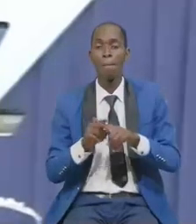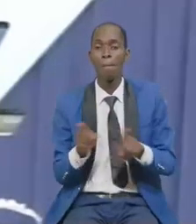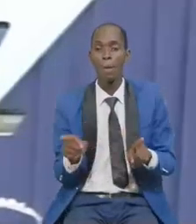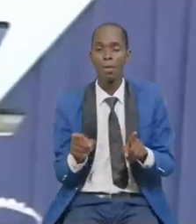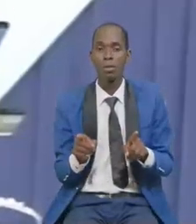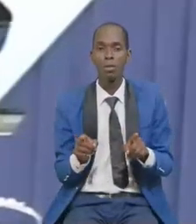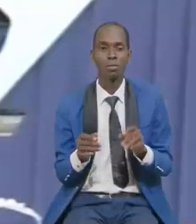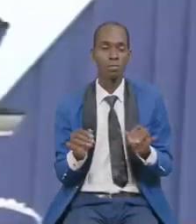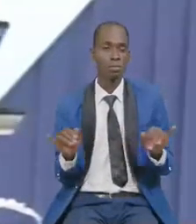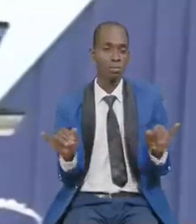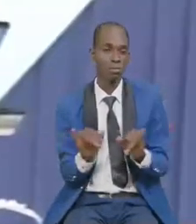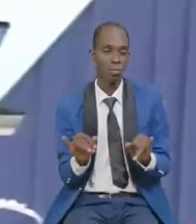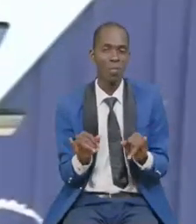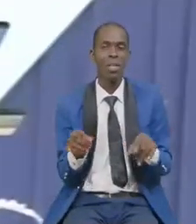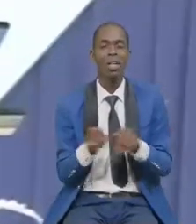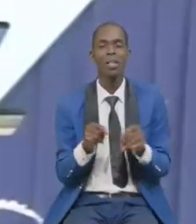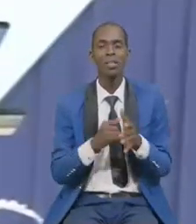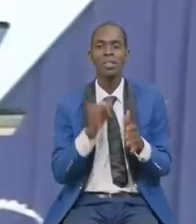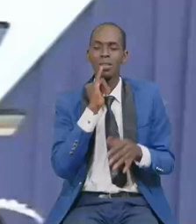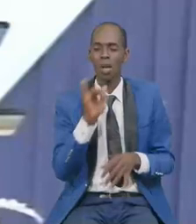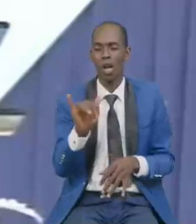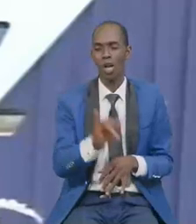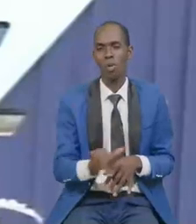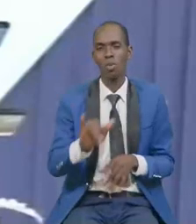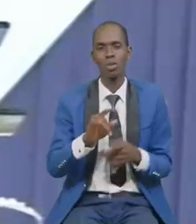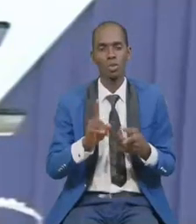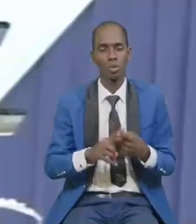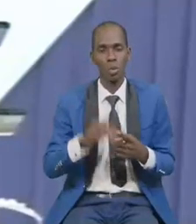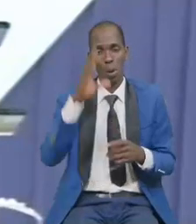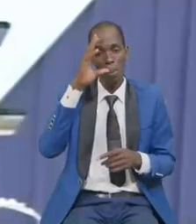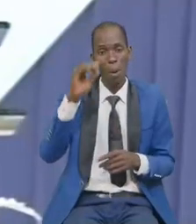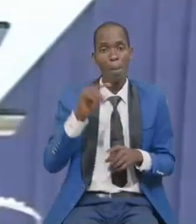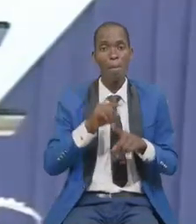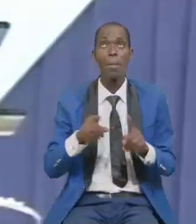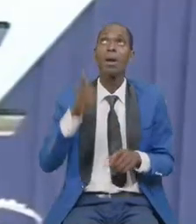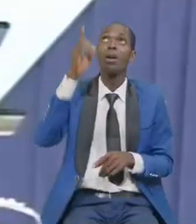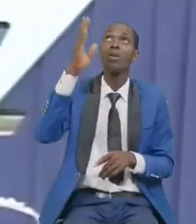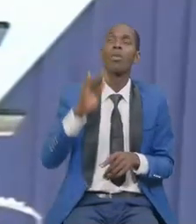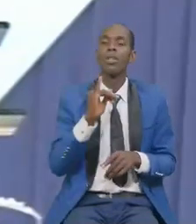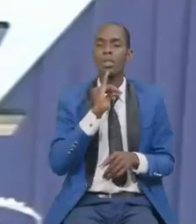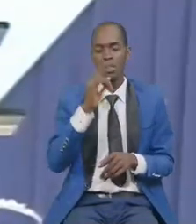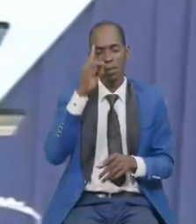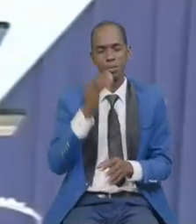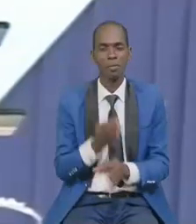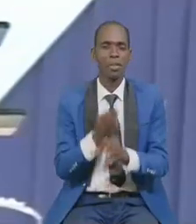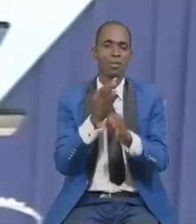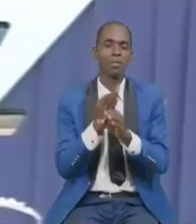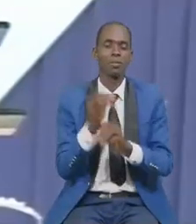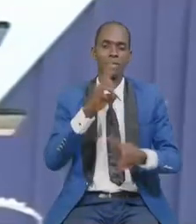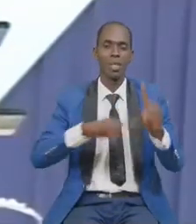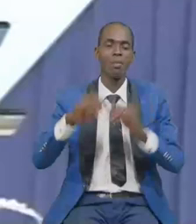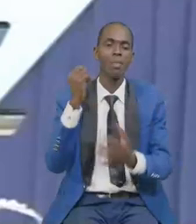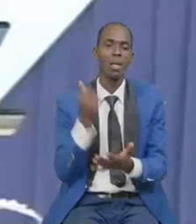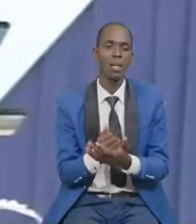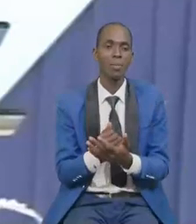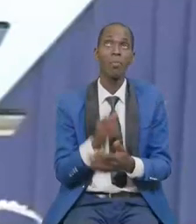qui n'ait été commune. Mais Dieu est fidèle. Un bon amen là-bas. Dieu